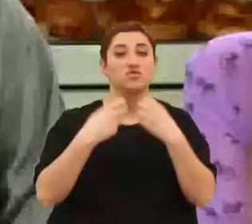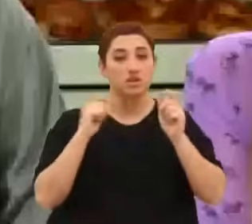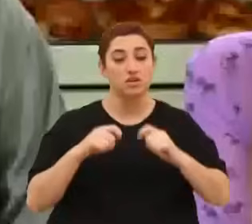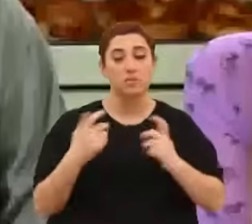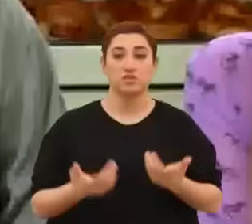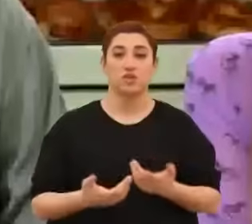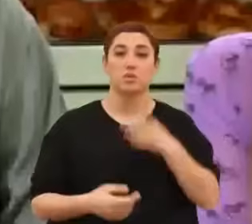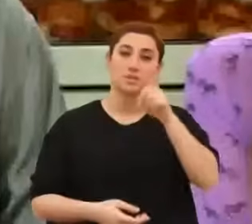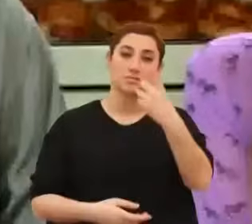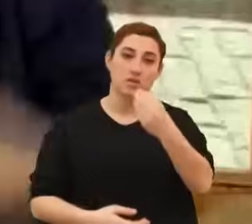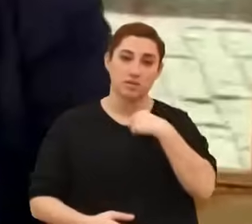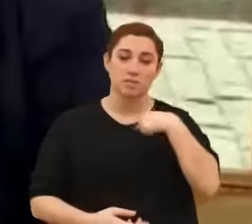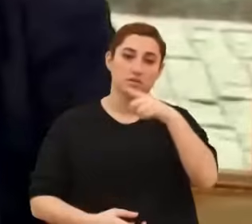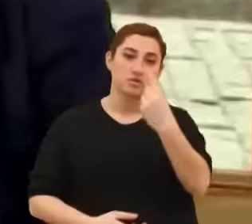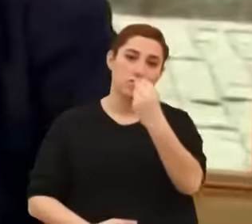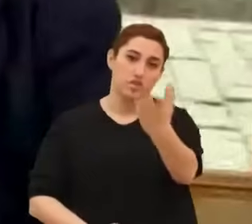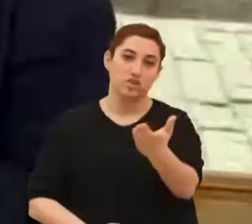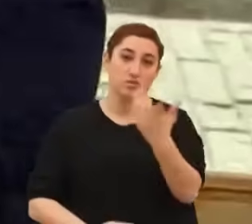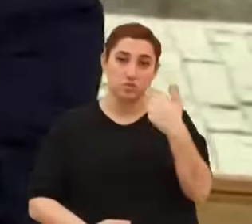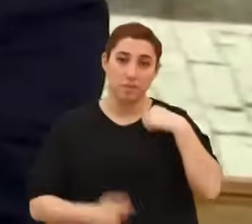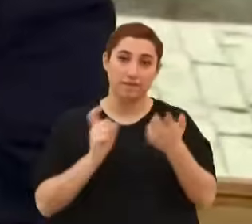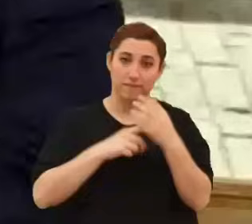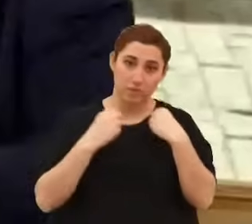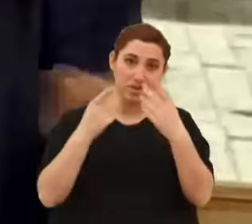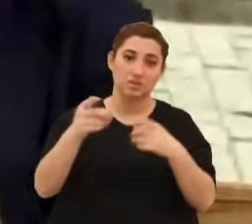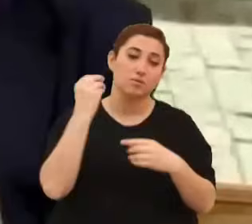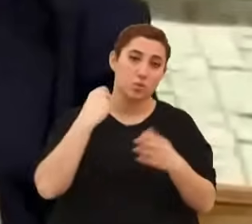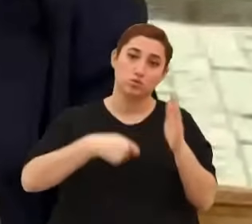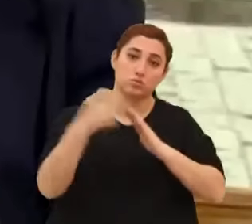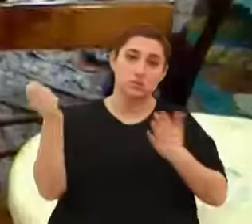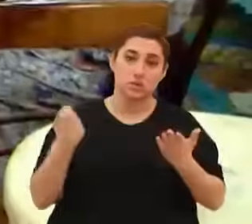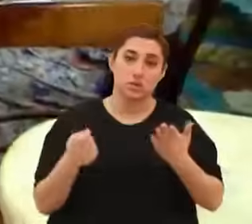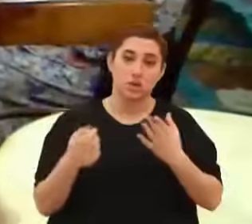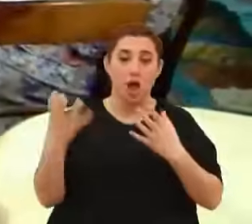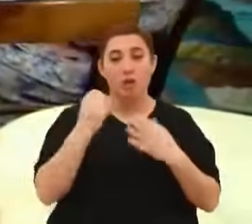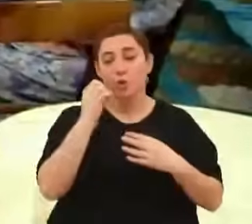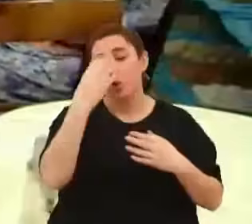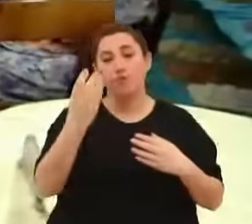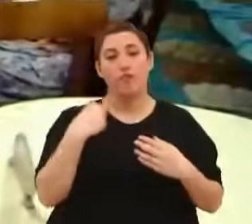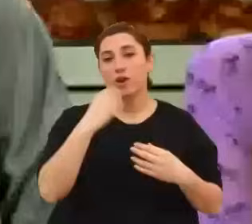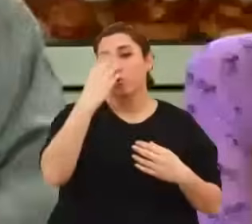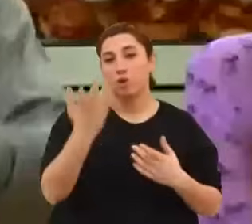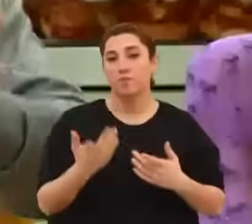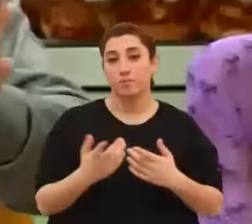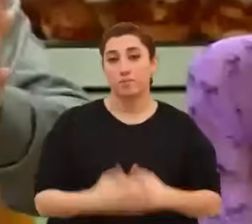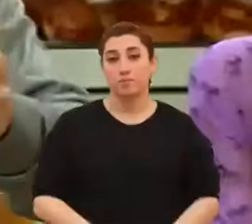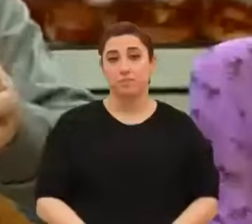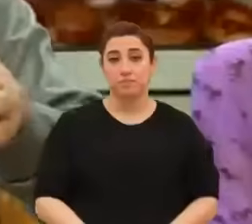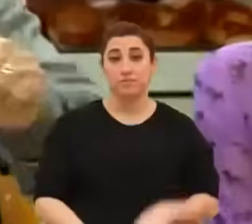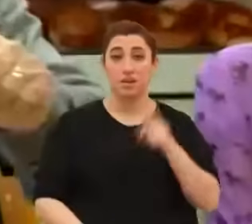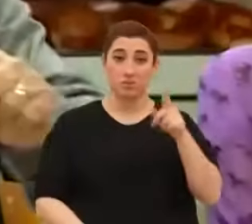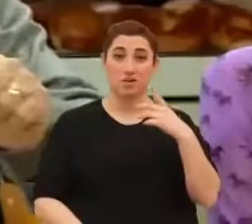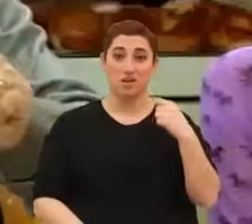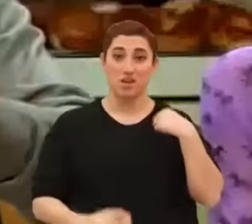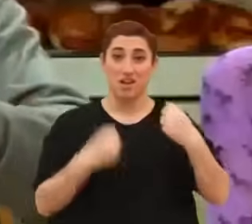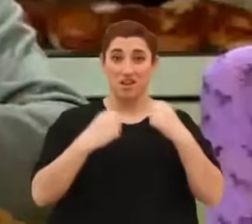yapılacak. Yani sen bir şey vereceksin, ben sana bir şey vereceğim. İşte ben tavuk getirdim, sen de borcunu sil. Al gülüm, ver gülüm. Bu kadar basit. Buradan bir tane böyle ileri